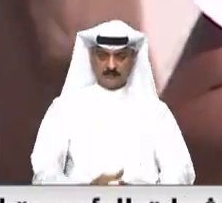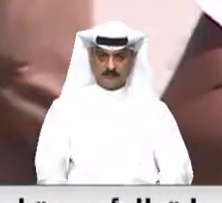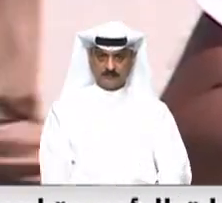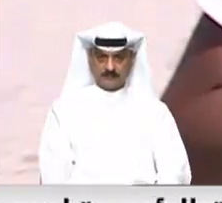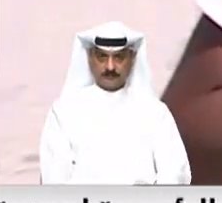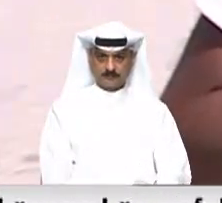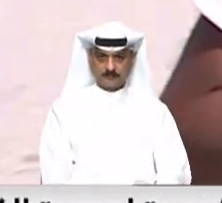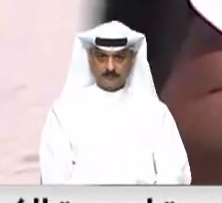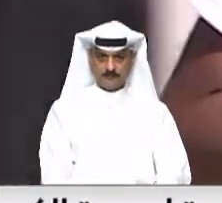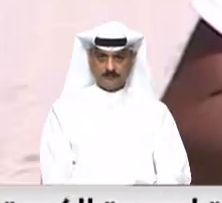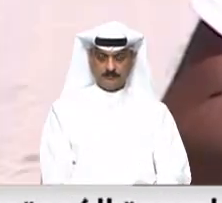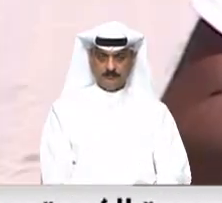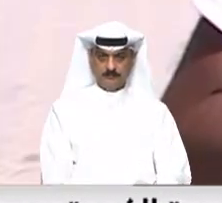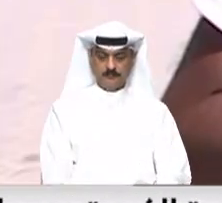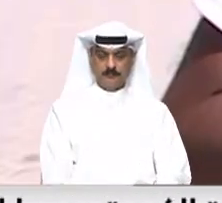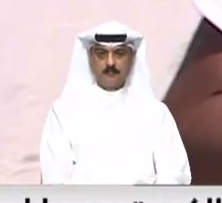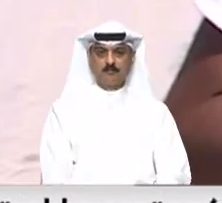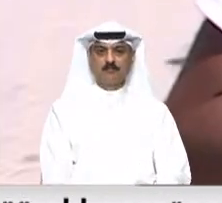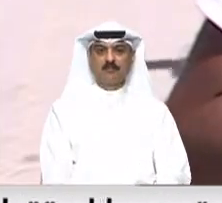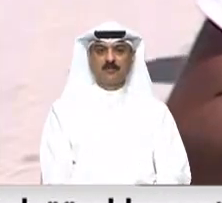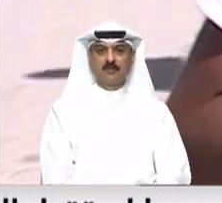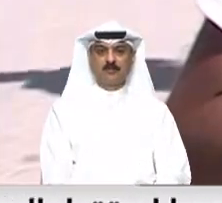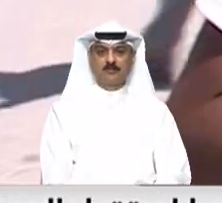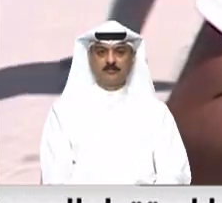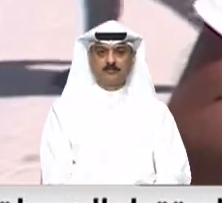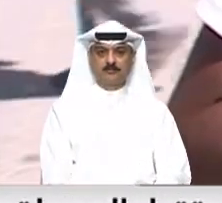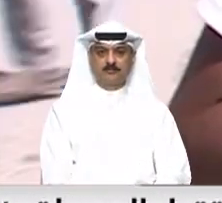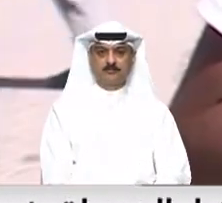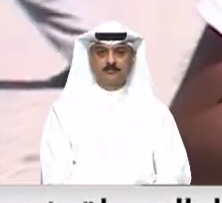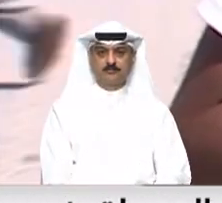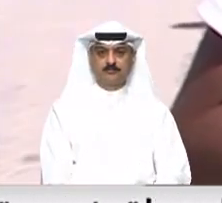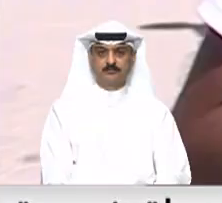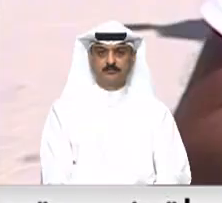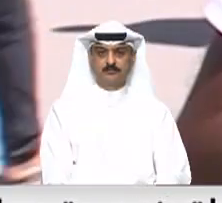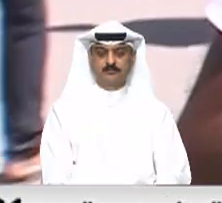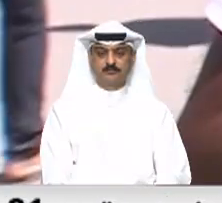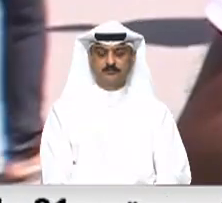مستشفى دير البلح وسط قطاع غزة، فلسطين.